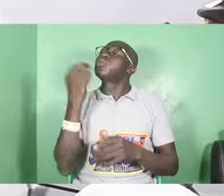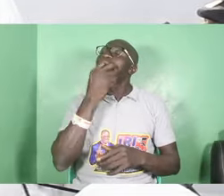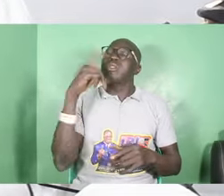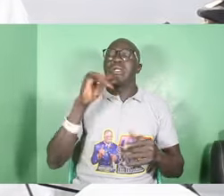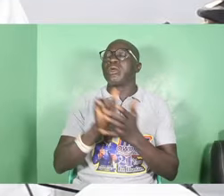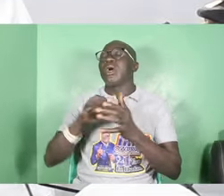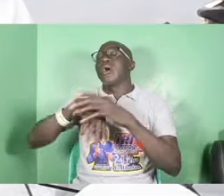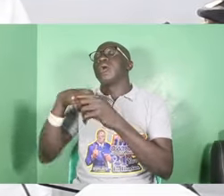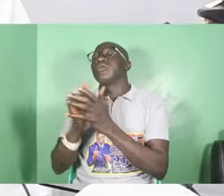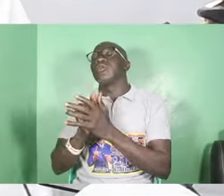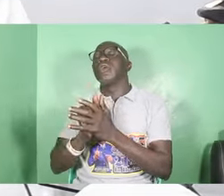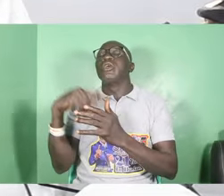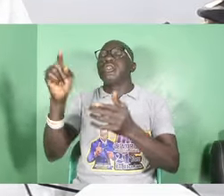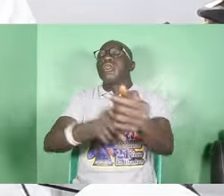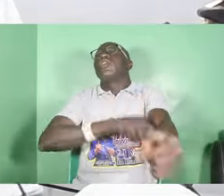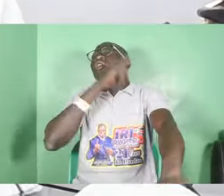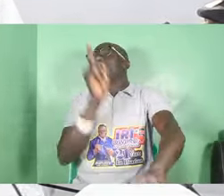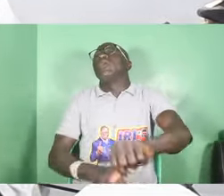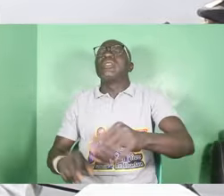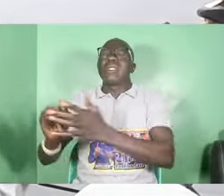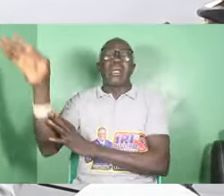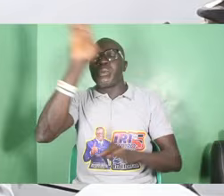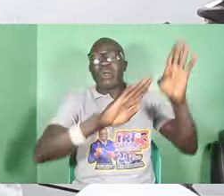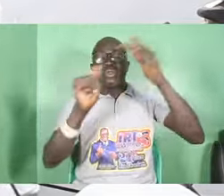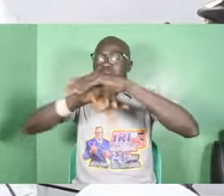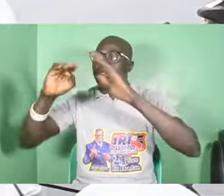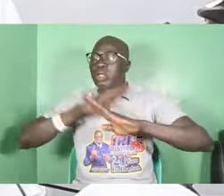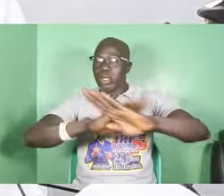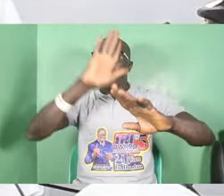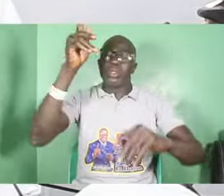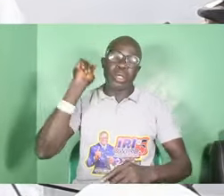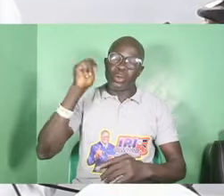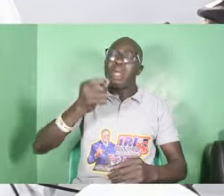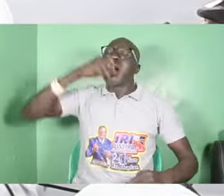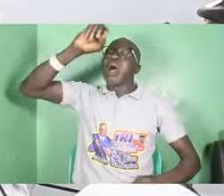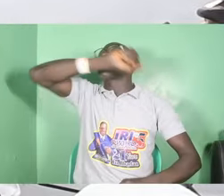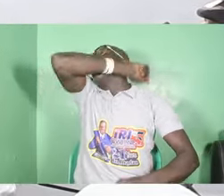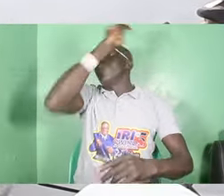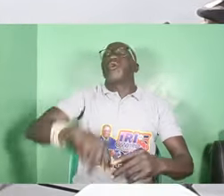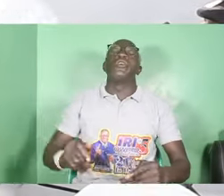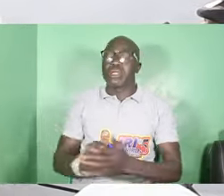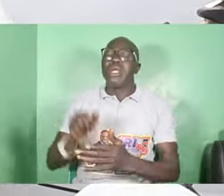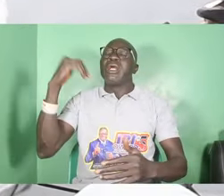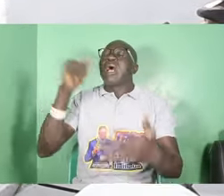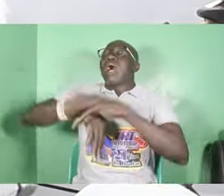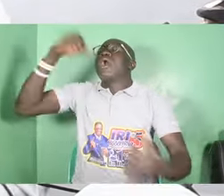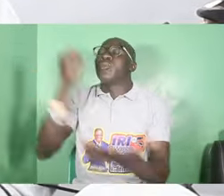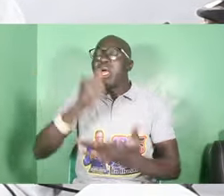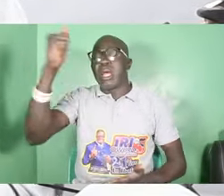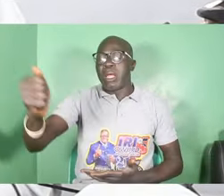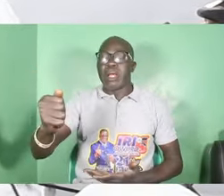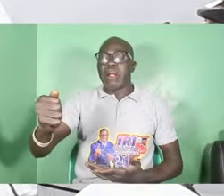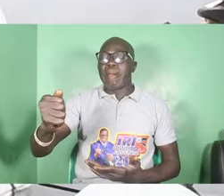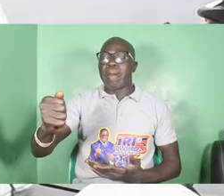I pronounce. Ogun ọjọ́ pípẹ́ tó ń dá ẹ̀rí ẹ̀ dúró. Ṣé a lọ sábà to delay your testimony? Mo pàṣẹ lórúkọ Jésù. I could decree that. Oya jáde.